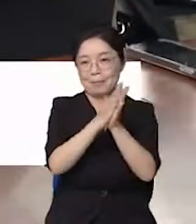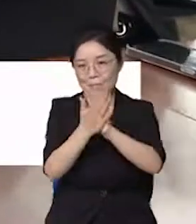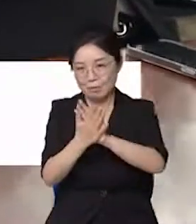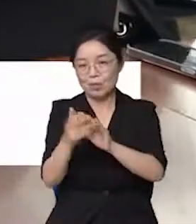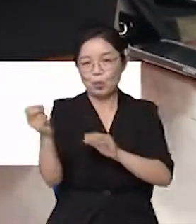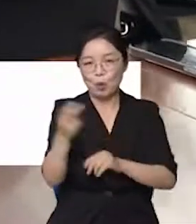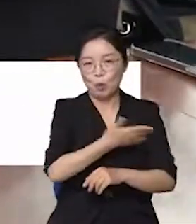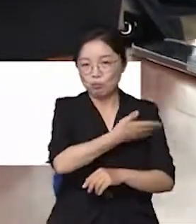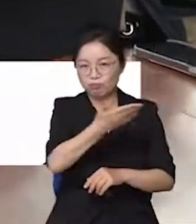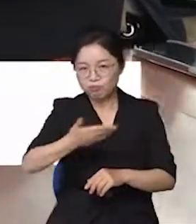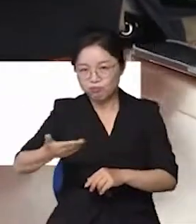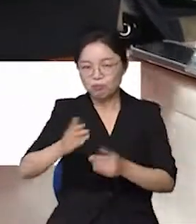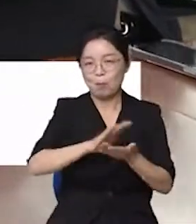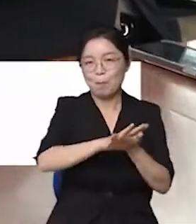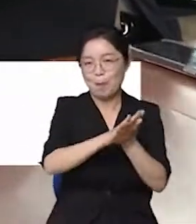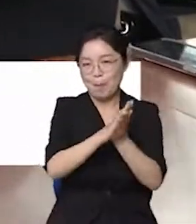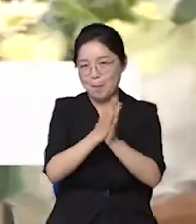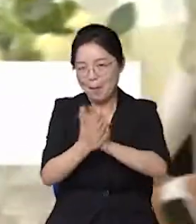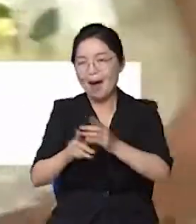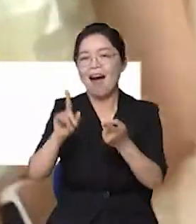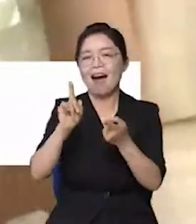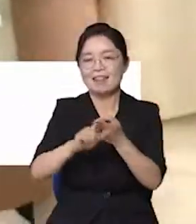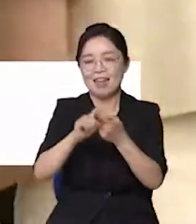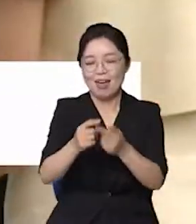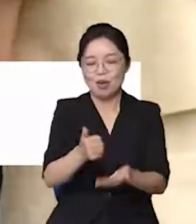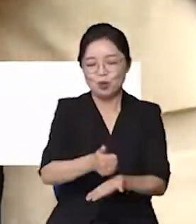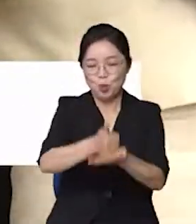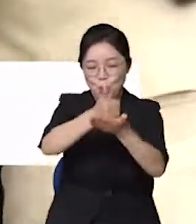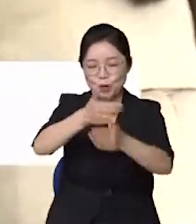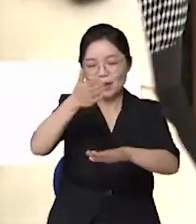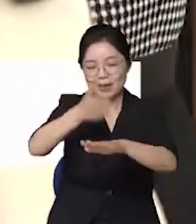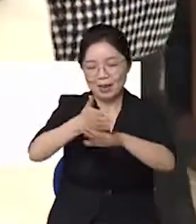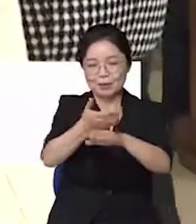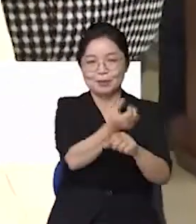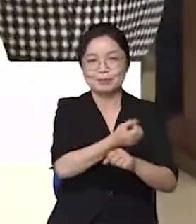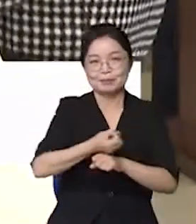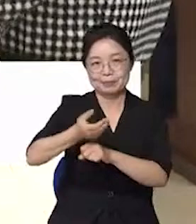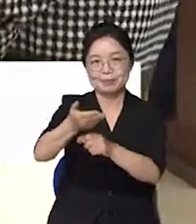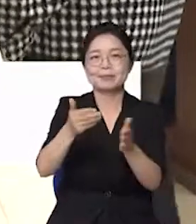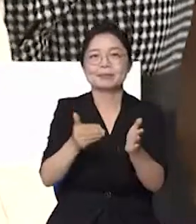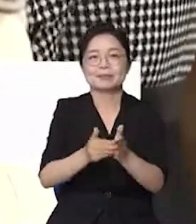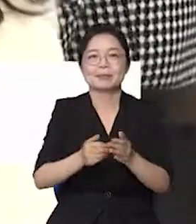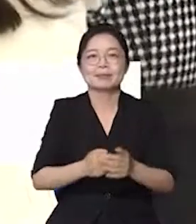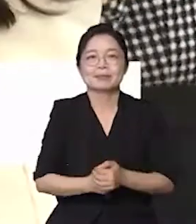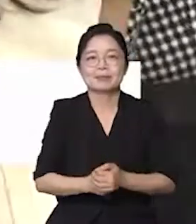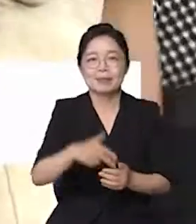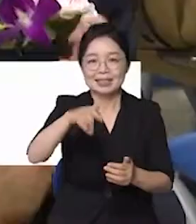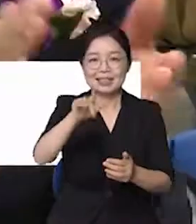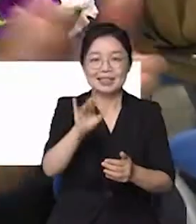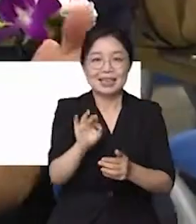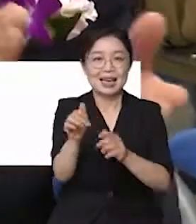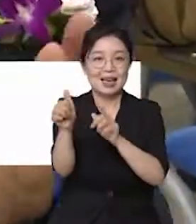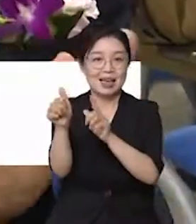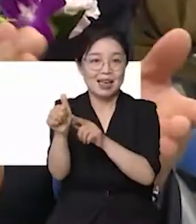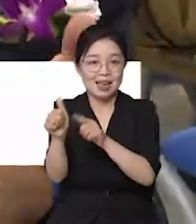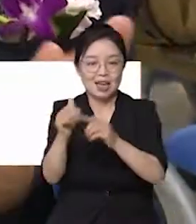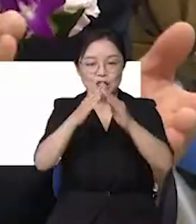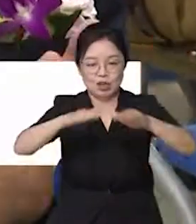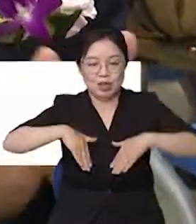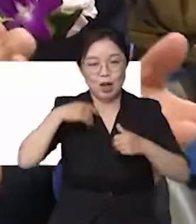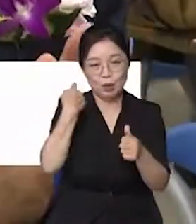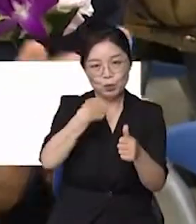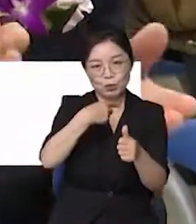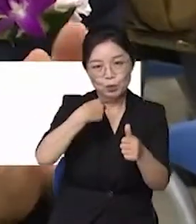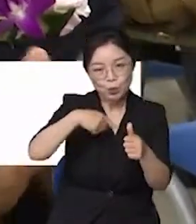없는 물줄기가 됐다고 자평하며 깊은 존경과 감사의 뜻을 전했습니다. 장 교육감은 전남 교육은